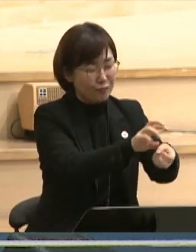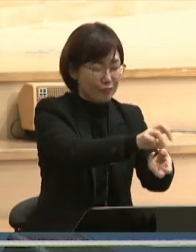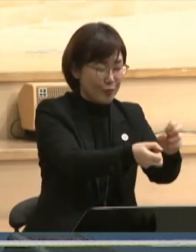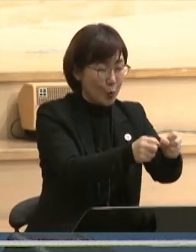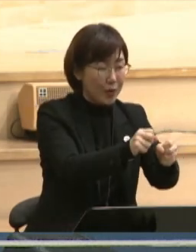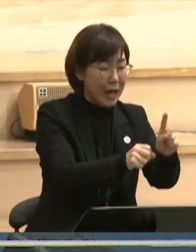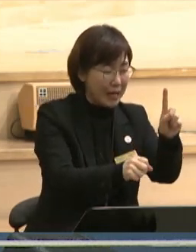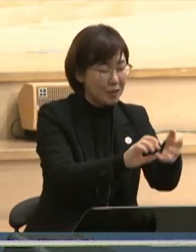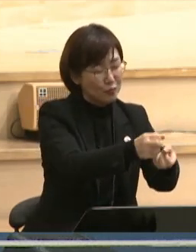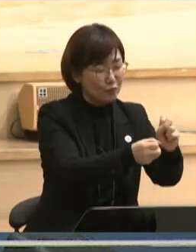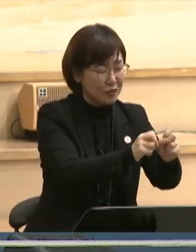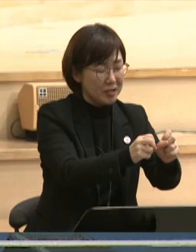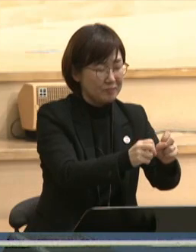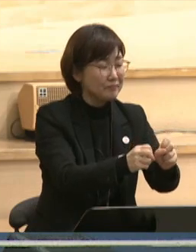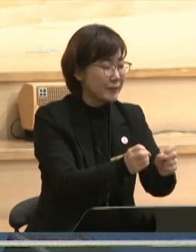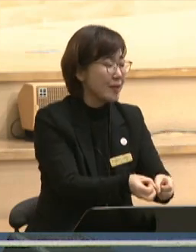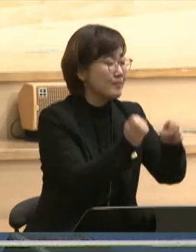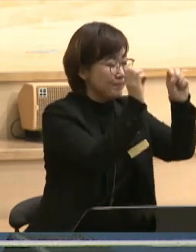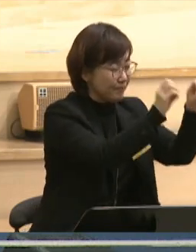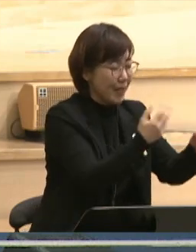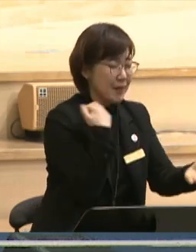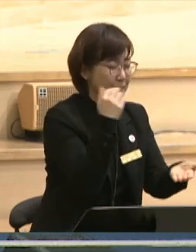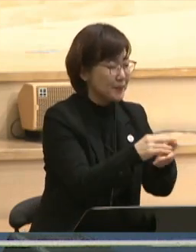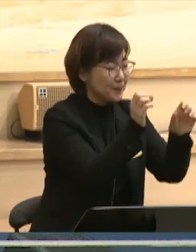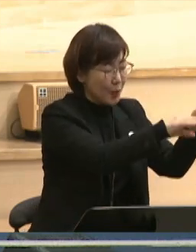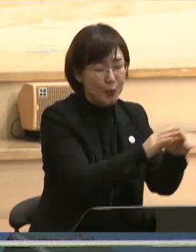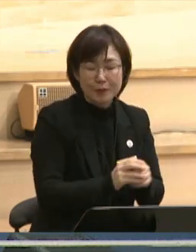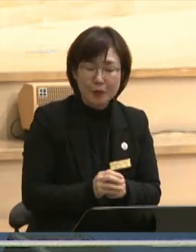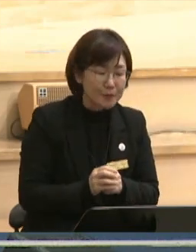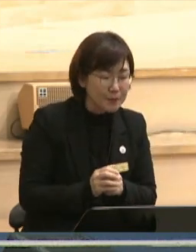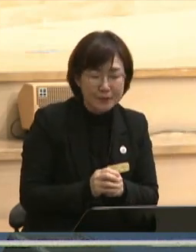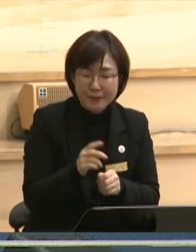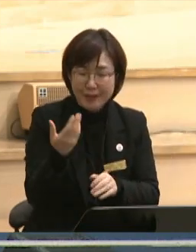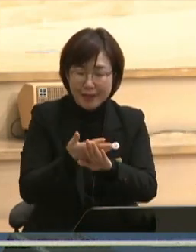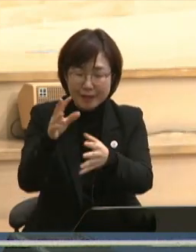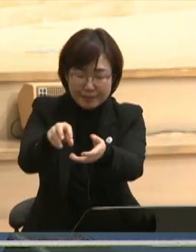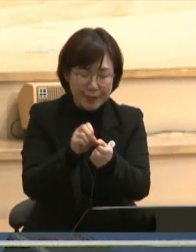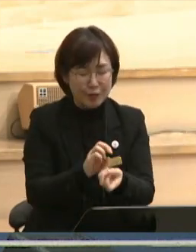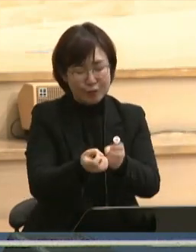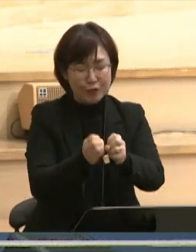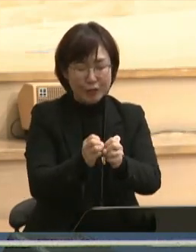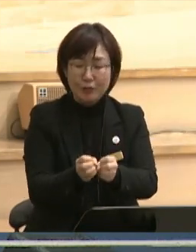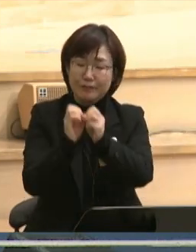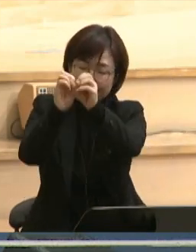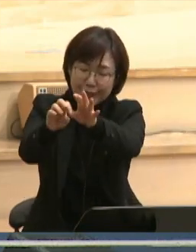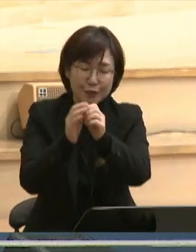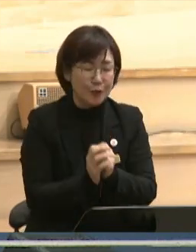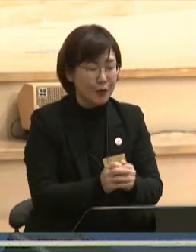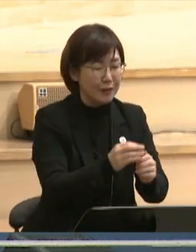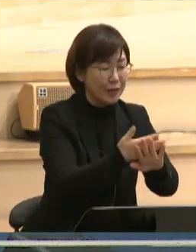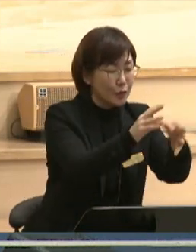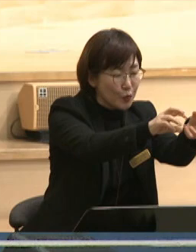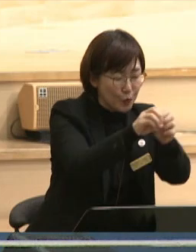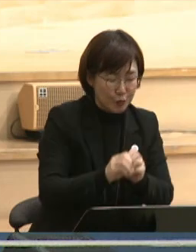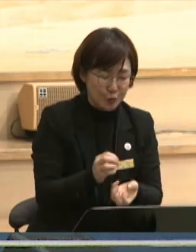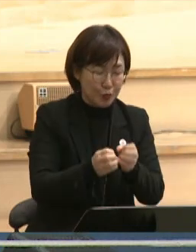놀면 좀 다시 갖다 놨다가 다른 것 가지고 놀고 싶으면 떡 가지고 갔다 놀다가 좀 이렇게 했으면 좋겠어요 정리정돈도